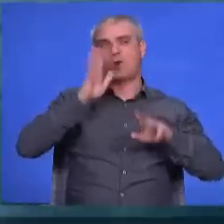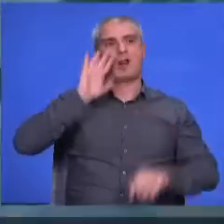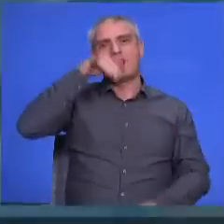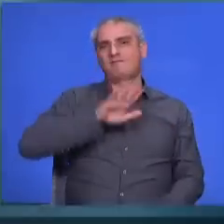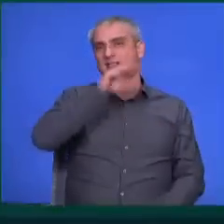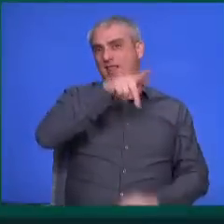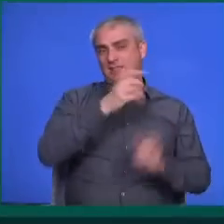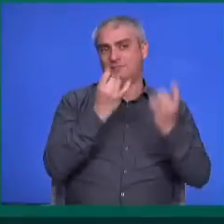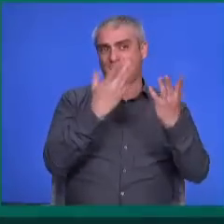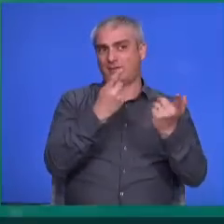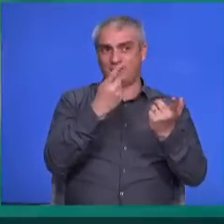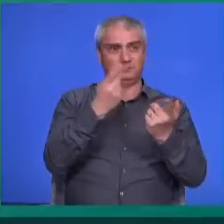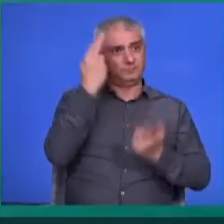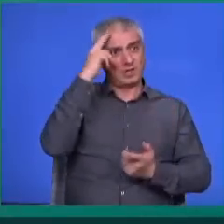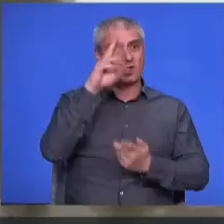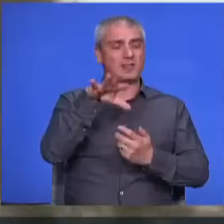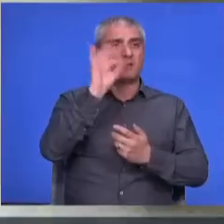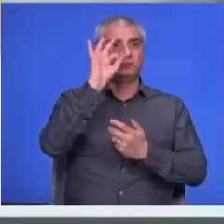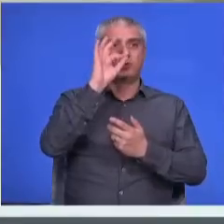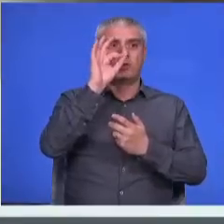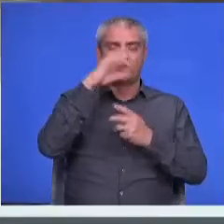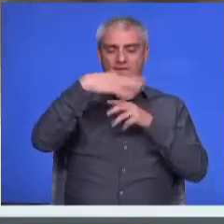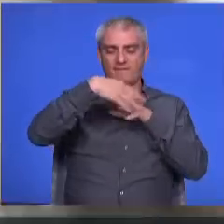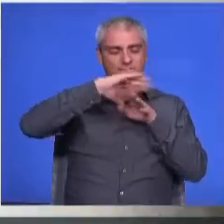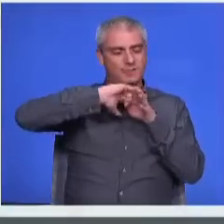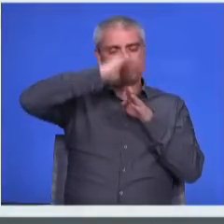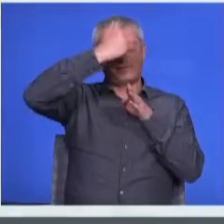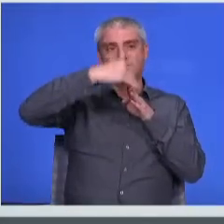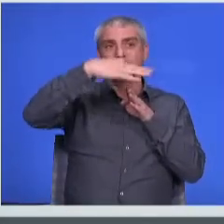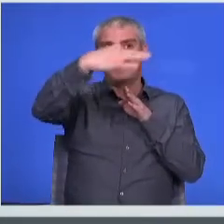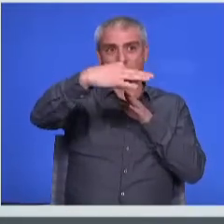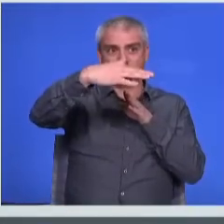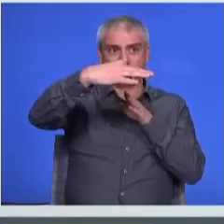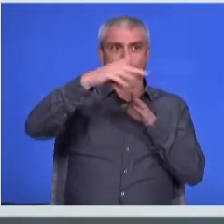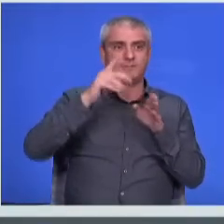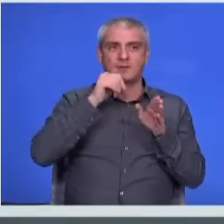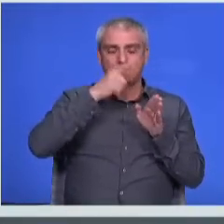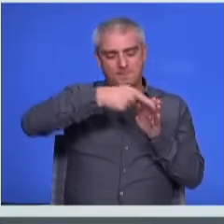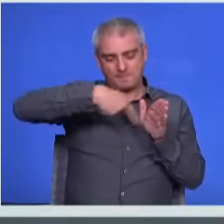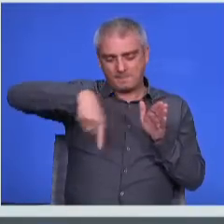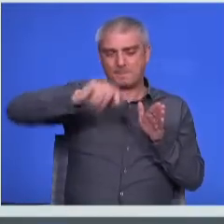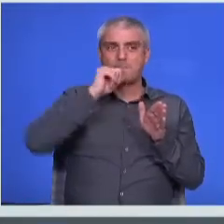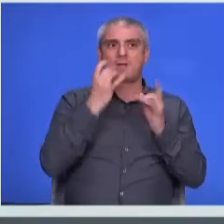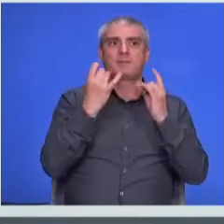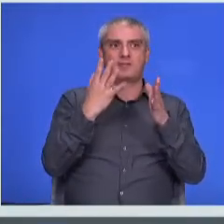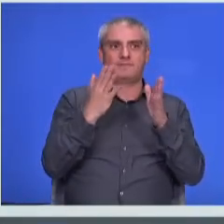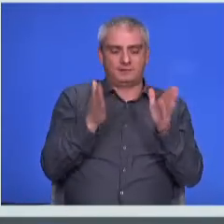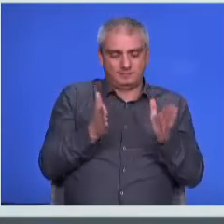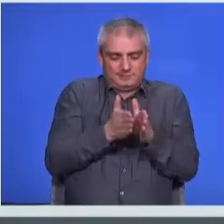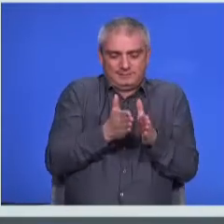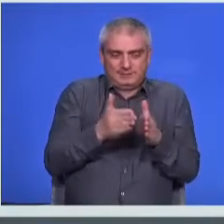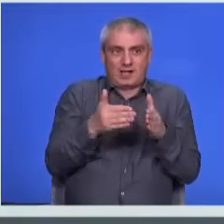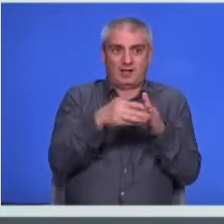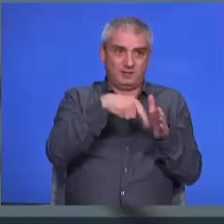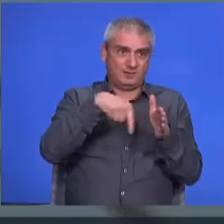Basically what's involved is taking an existing fjord, which is a natural body of water that has a smaller opening, and netting